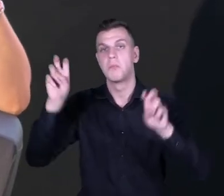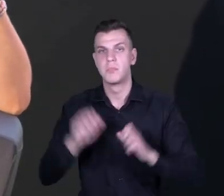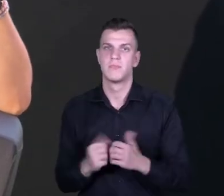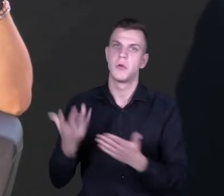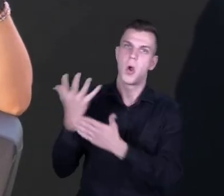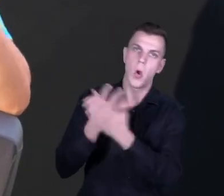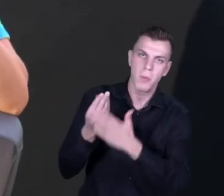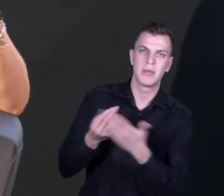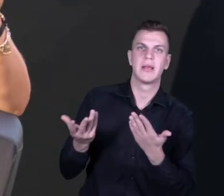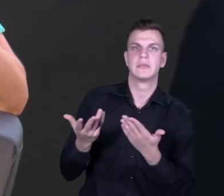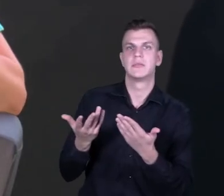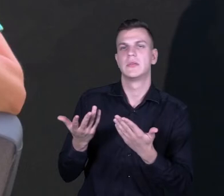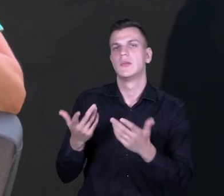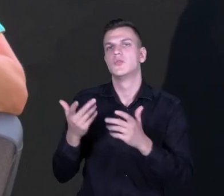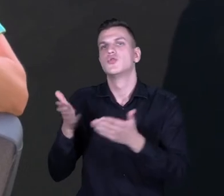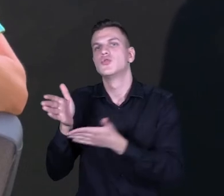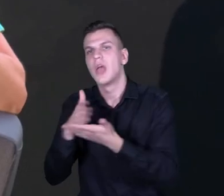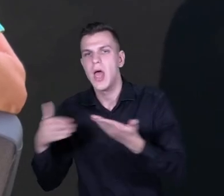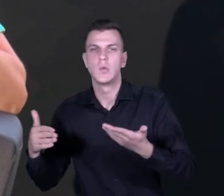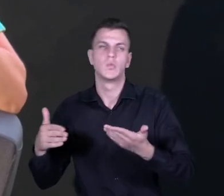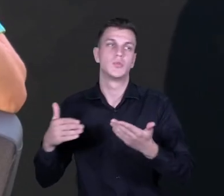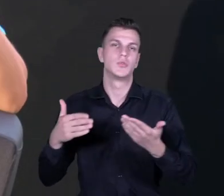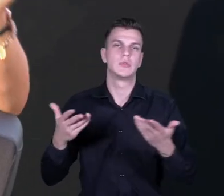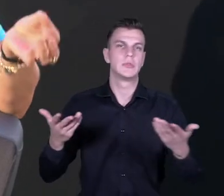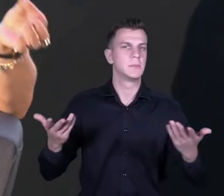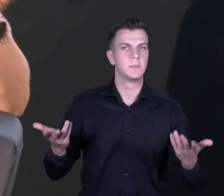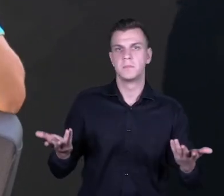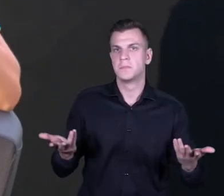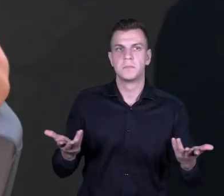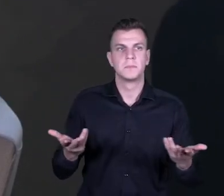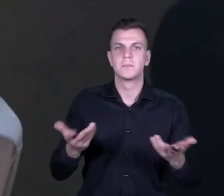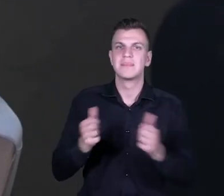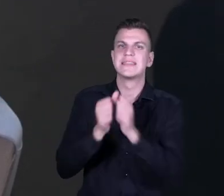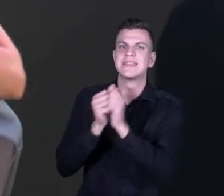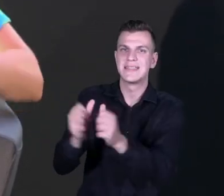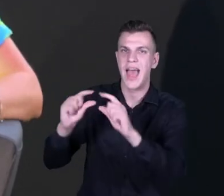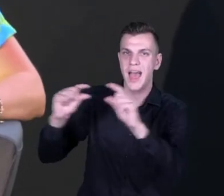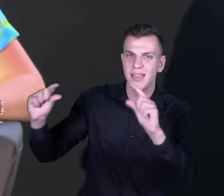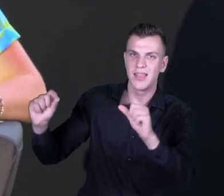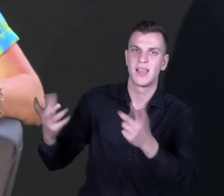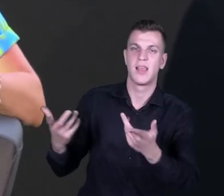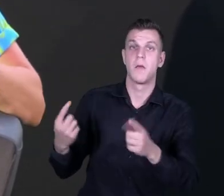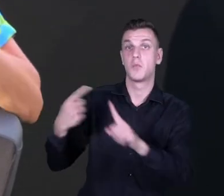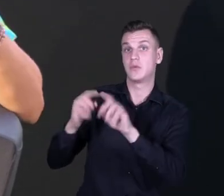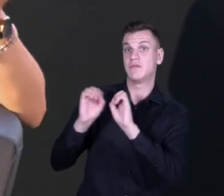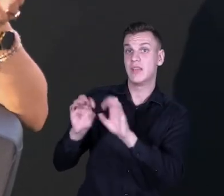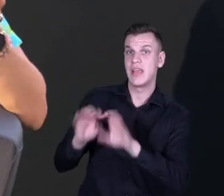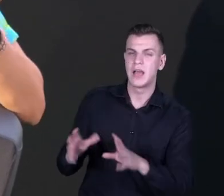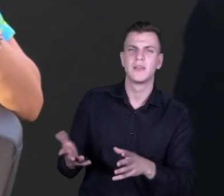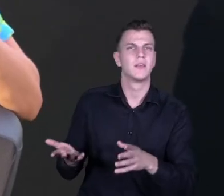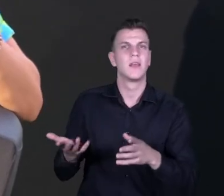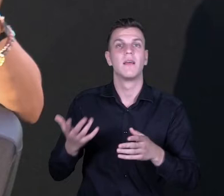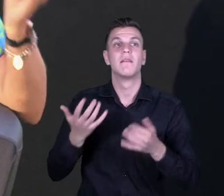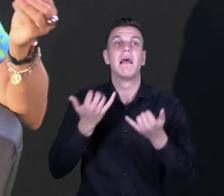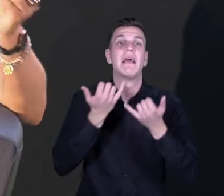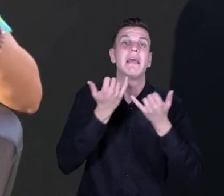jakieś fragmenty różnych obrazów, mogło być definicja i wyjaśnienie jej. No w innych